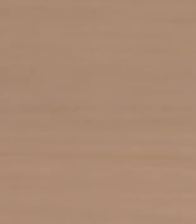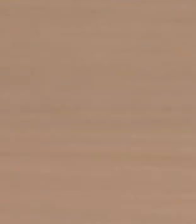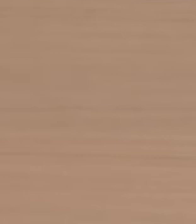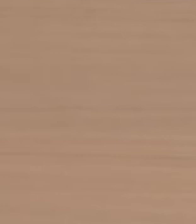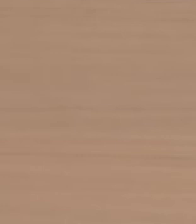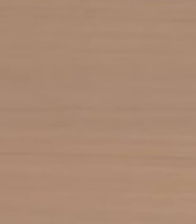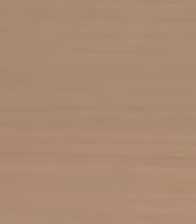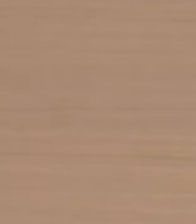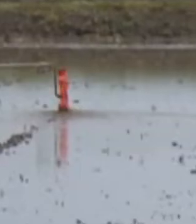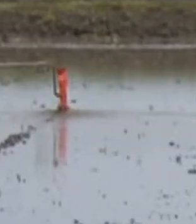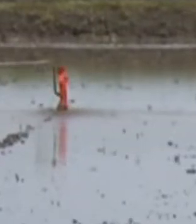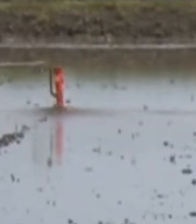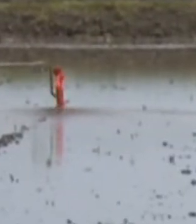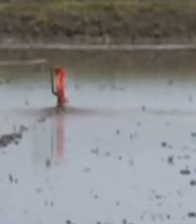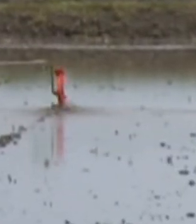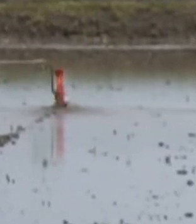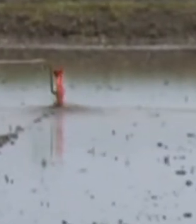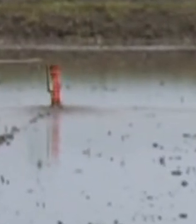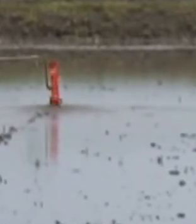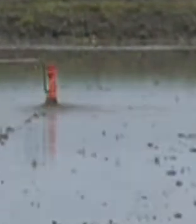お伝えしました。